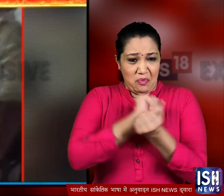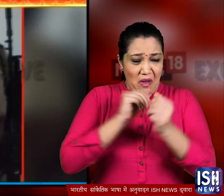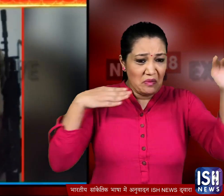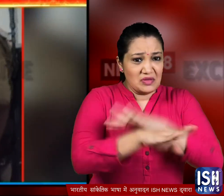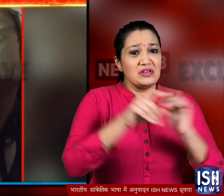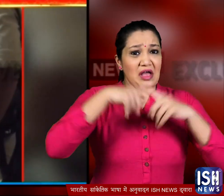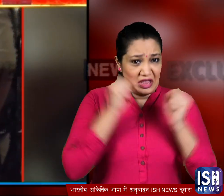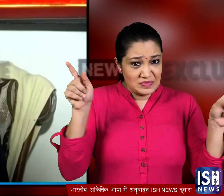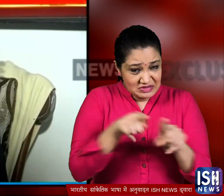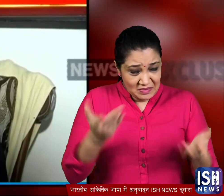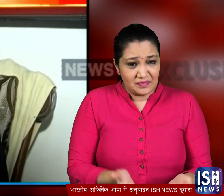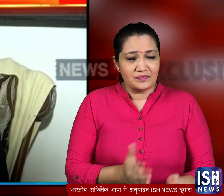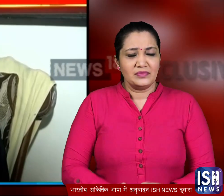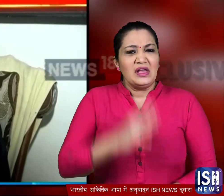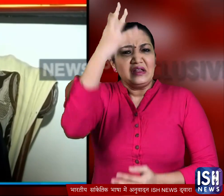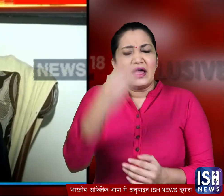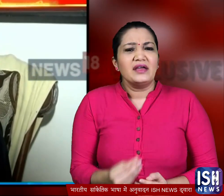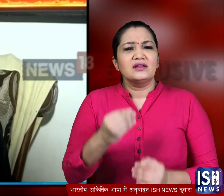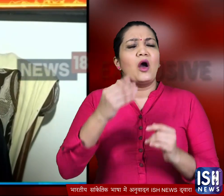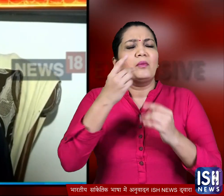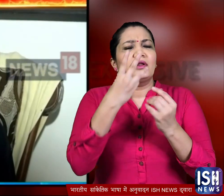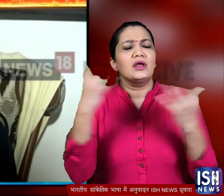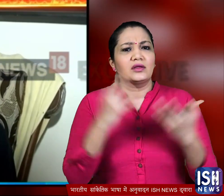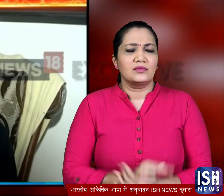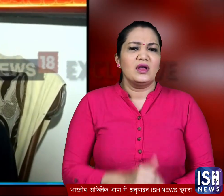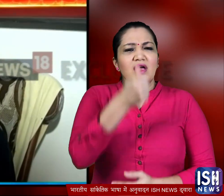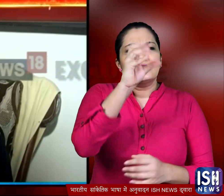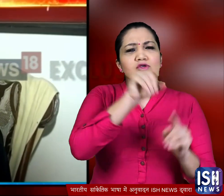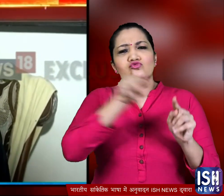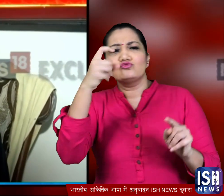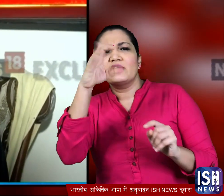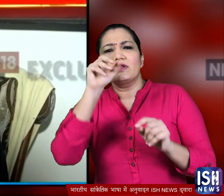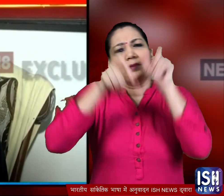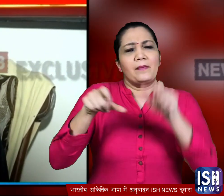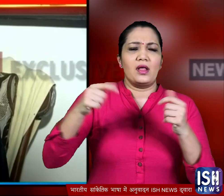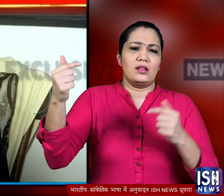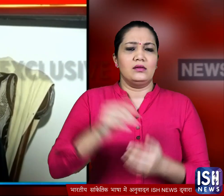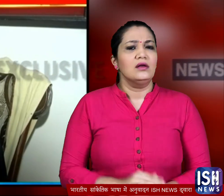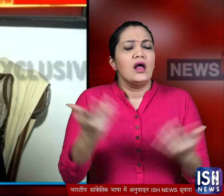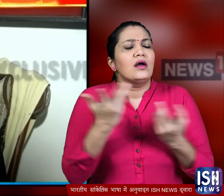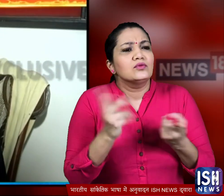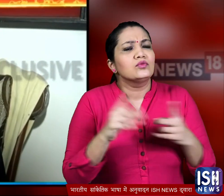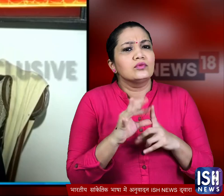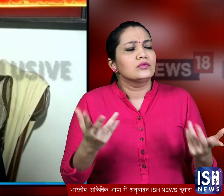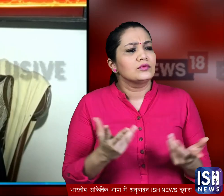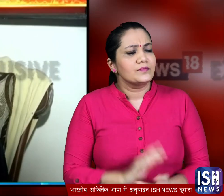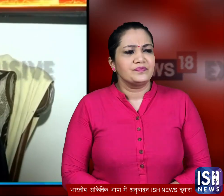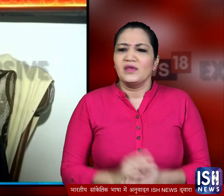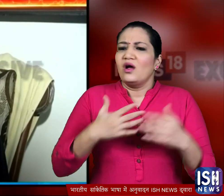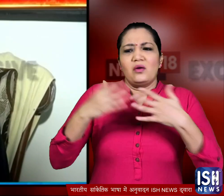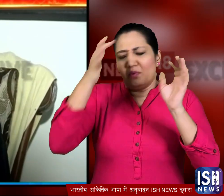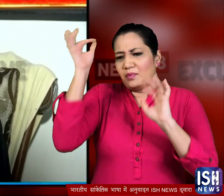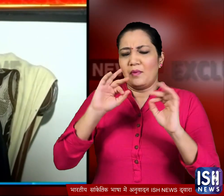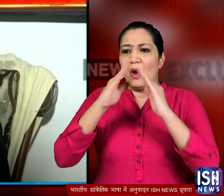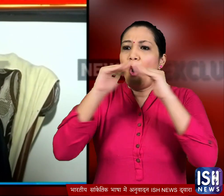ऐसे घुसी जैसे वो कश्मीर हो। कितनी फोर्स आई थी रात में? कम से कम 60-70 लोग रहे होंगे। क्या किया? कुछ